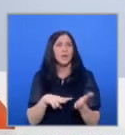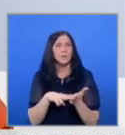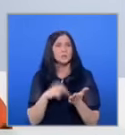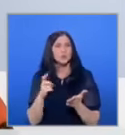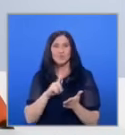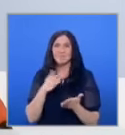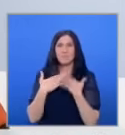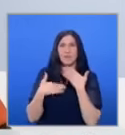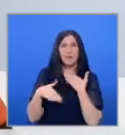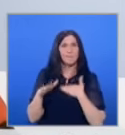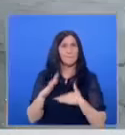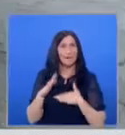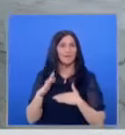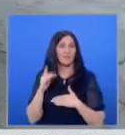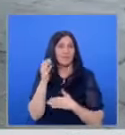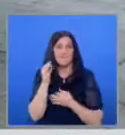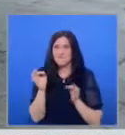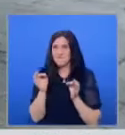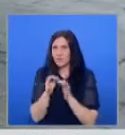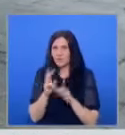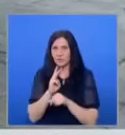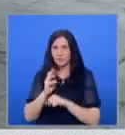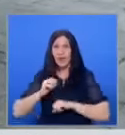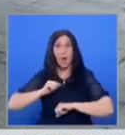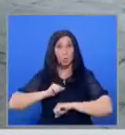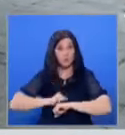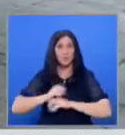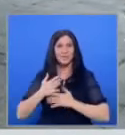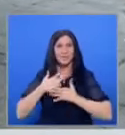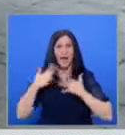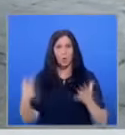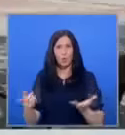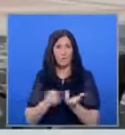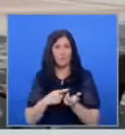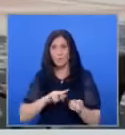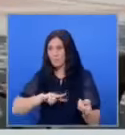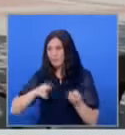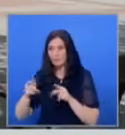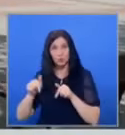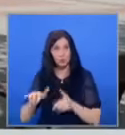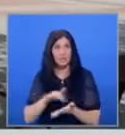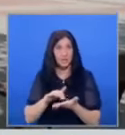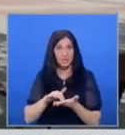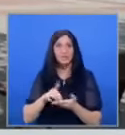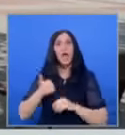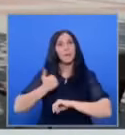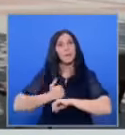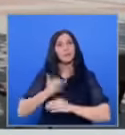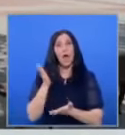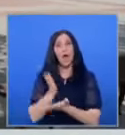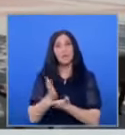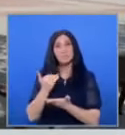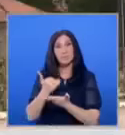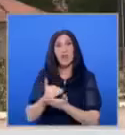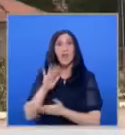Изключително неприятен феномен. В 13-те общини с най-голям брой премествания по настоящ адрес кметовете са разпределени